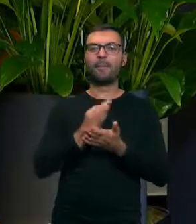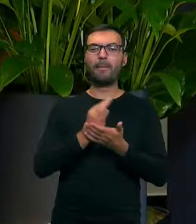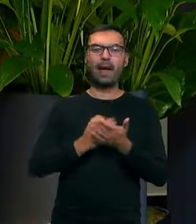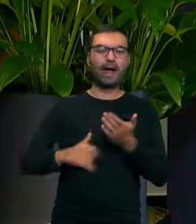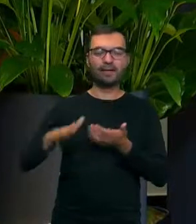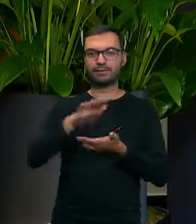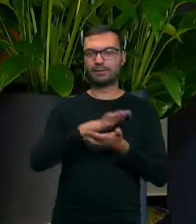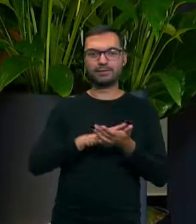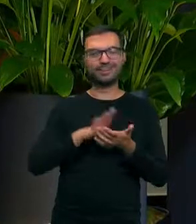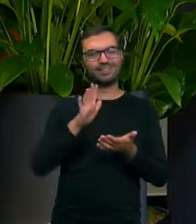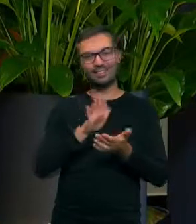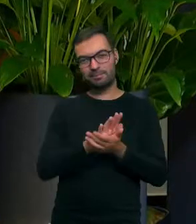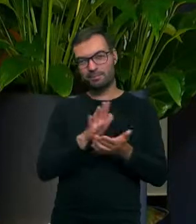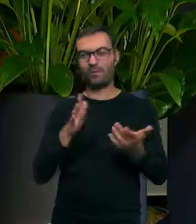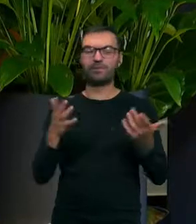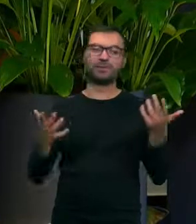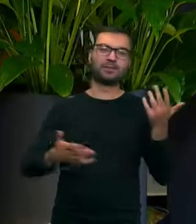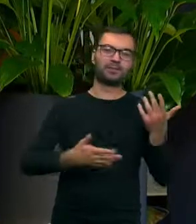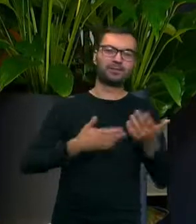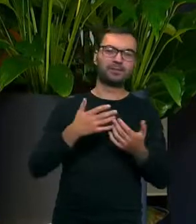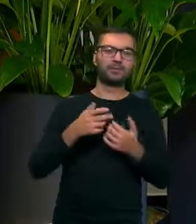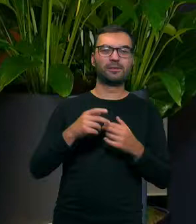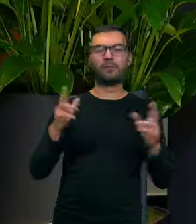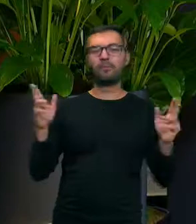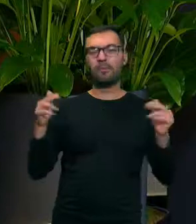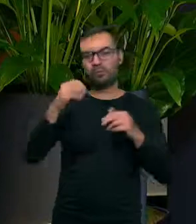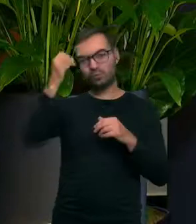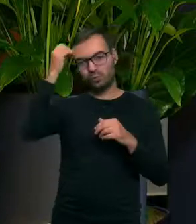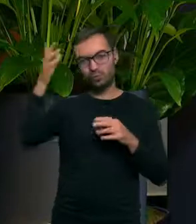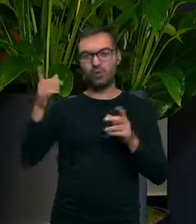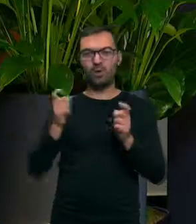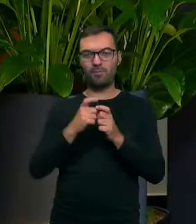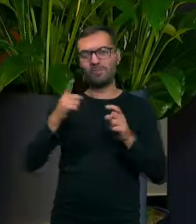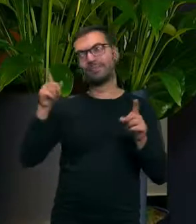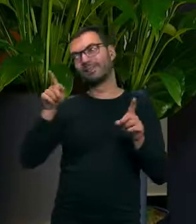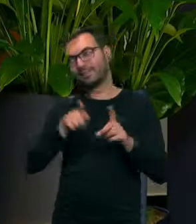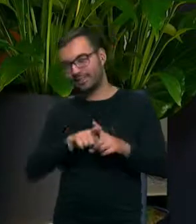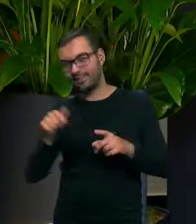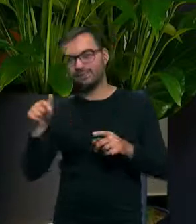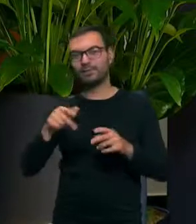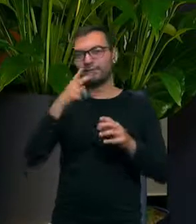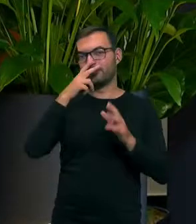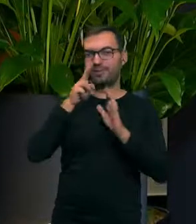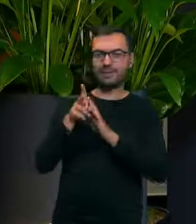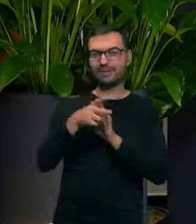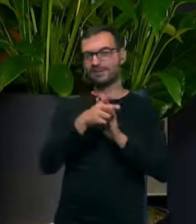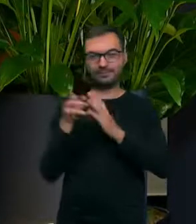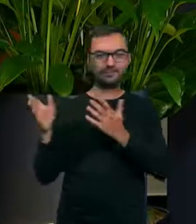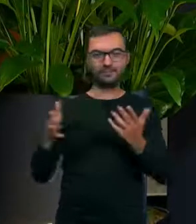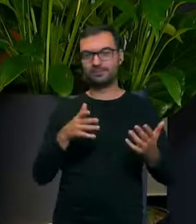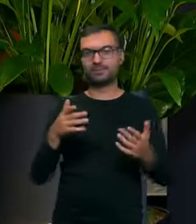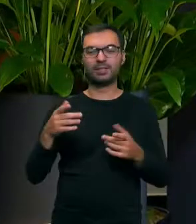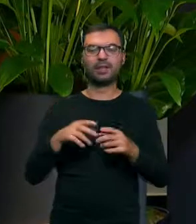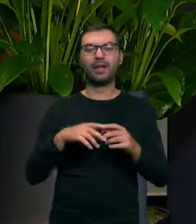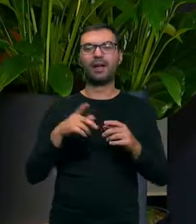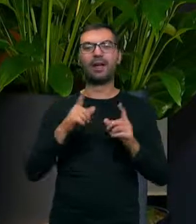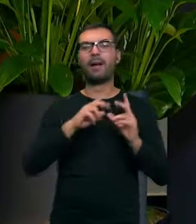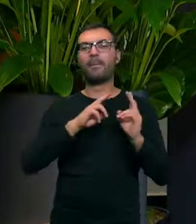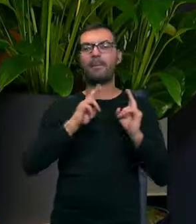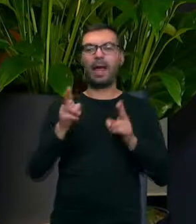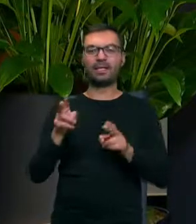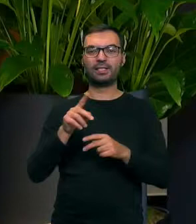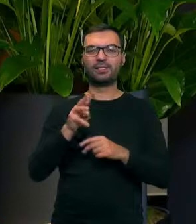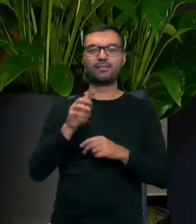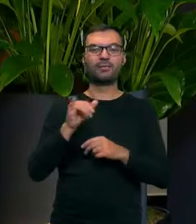który jest dosyć charakterystyczny, to, że jest Pałac Kultury w pobliżu, też trzeba było ten Pałac Kultury pokazać i tak dalej, i tak dalej. No i Pasaż Wiecha też był